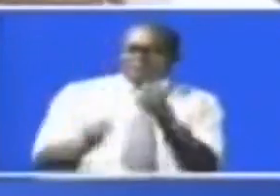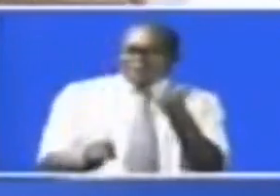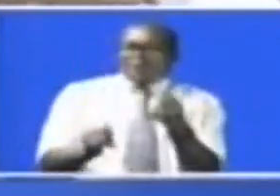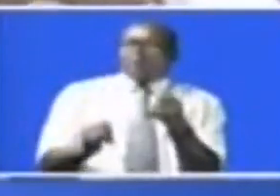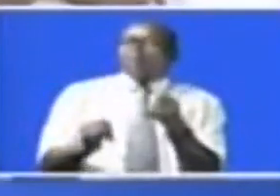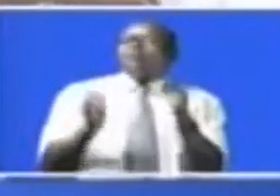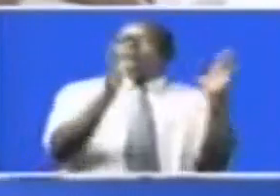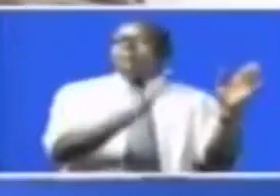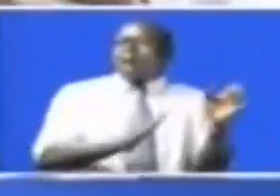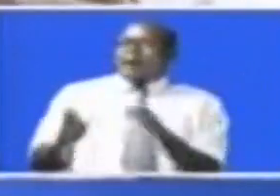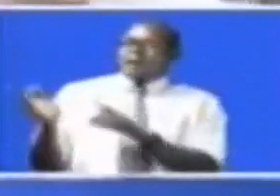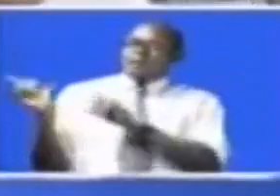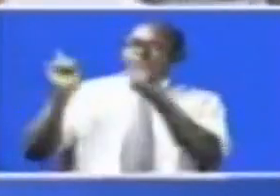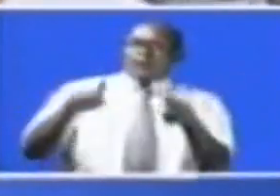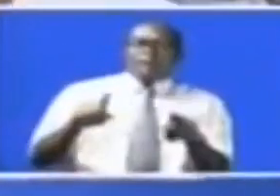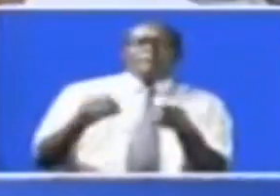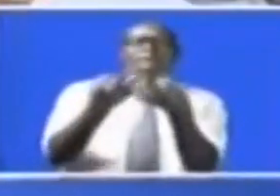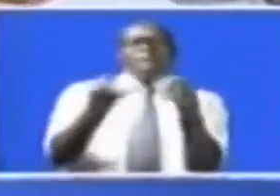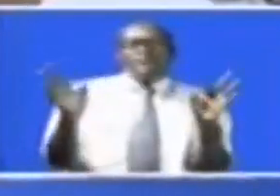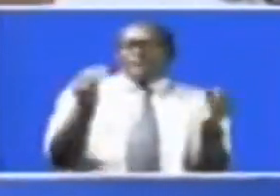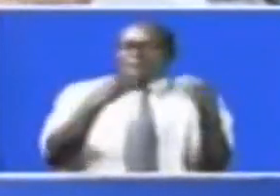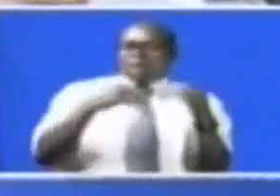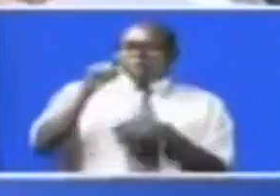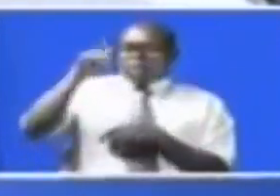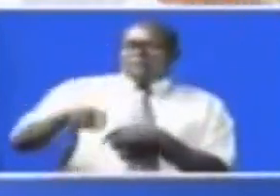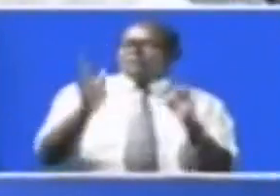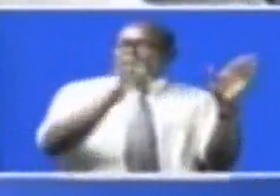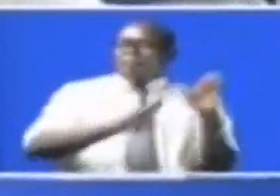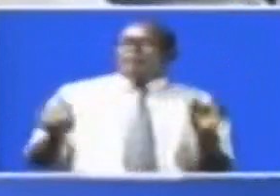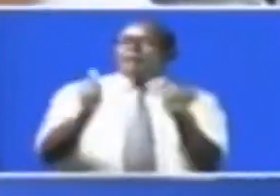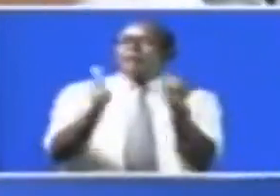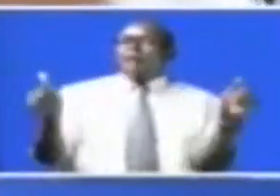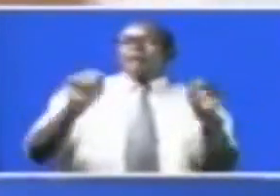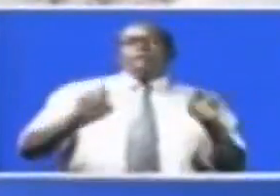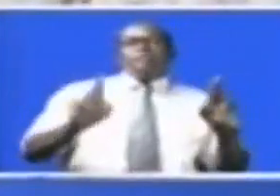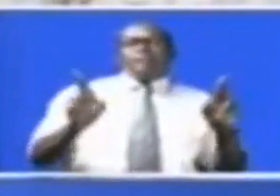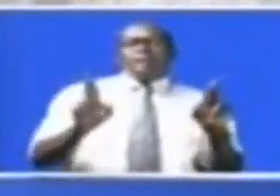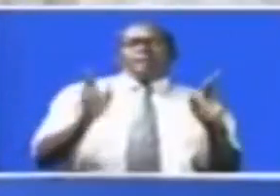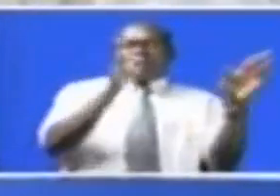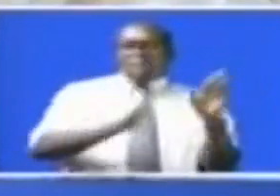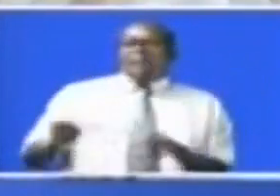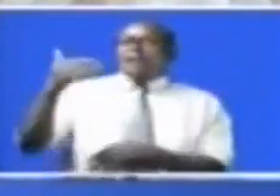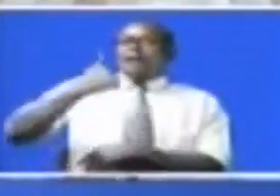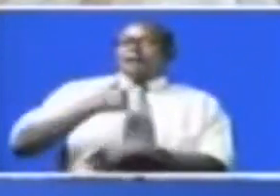hivi kitu kukuja kila saa. Tutakuwa prepare na tayari, na tutakuwa tuko na mpango